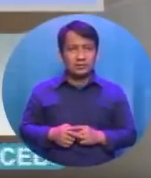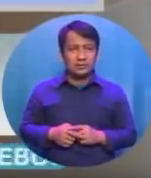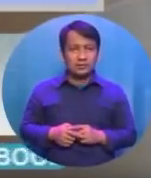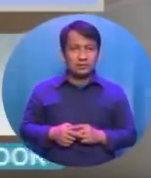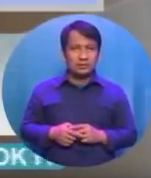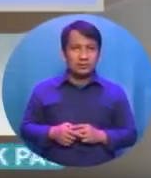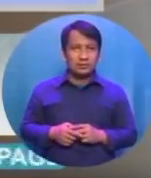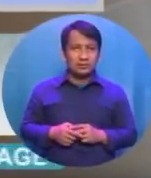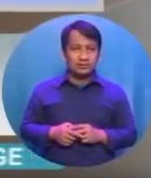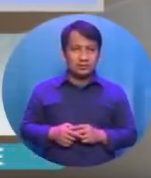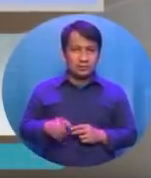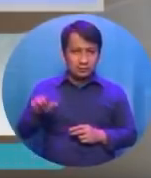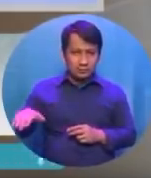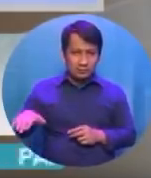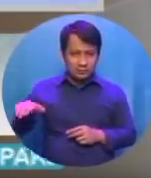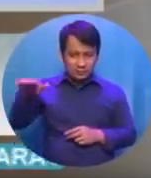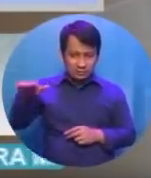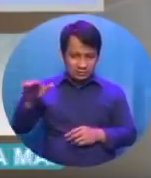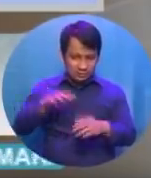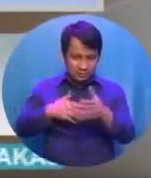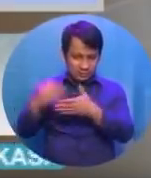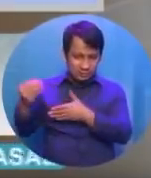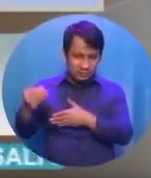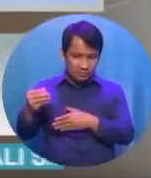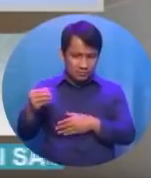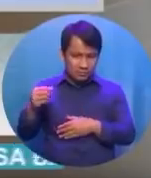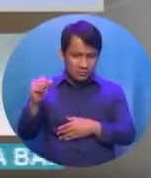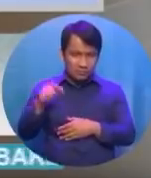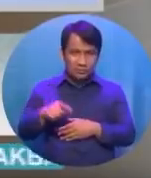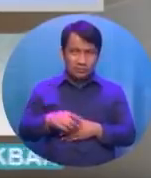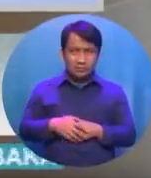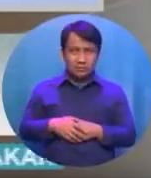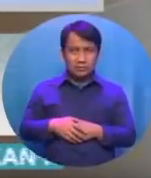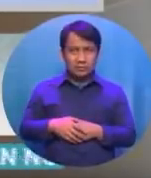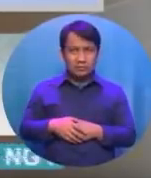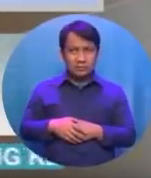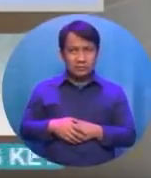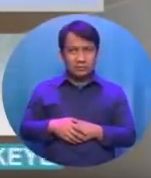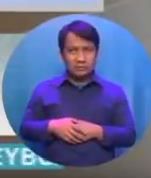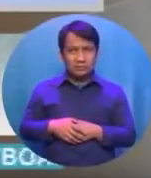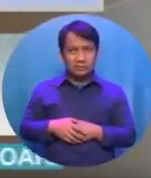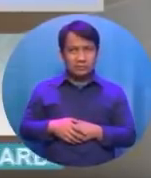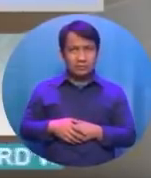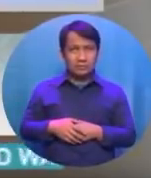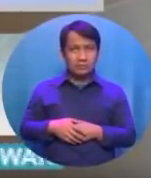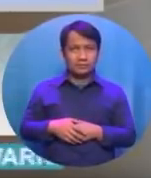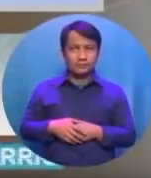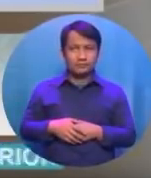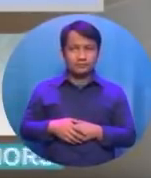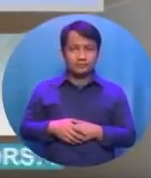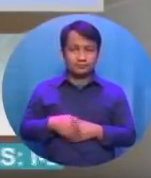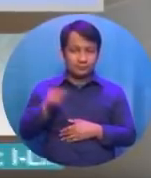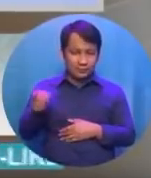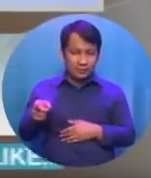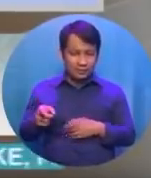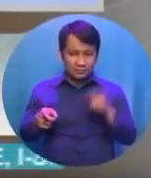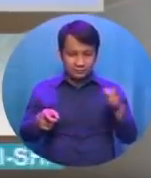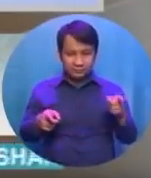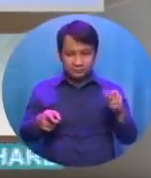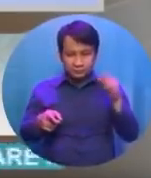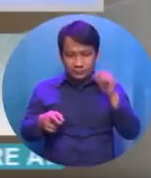eh. 1 year old po kasi umalis ate ko dyan. Ay dun sa kanila. Okay. So yung ate